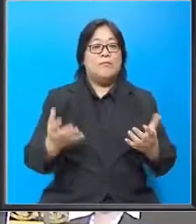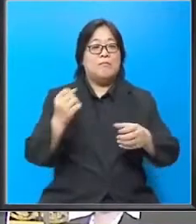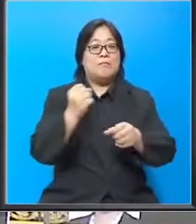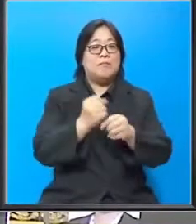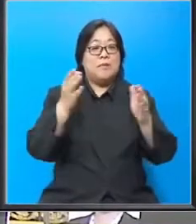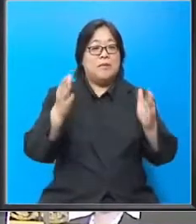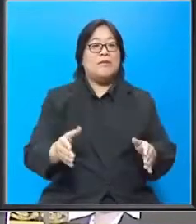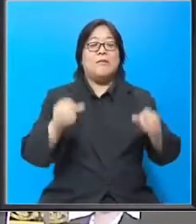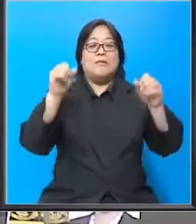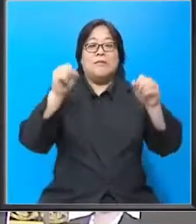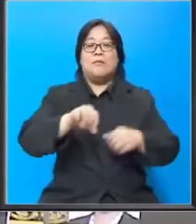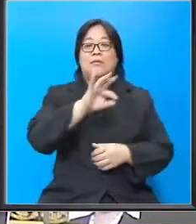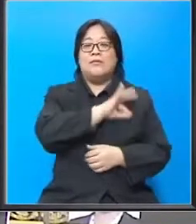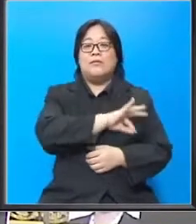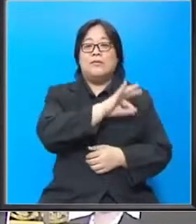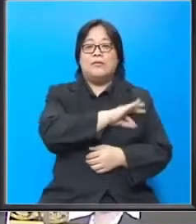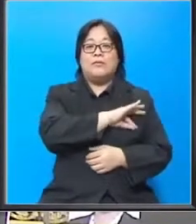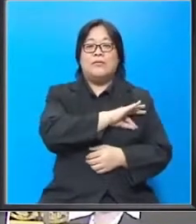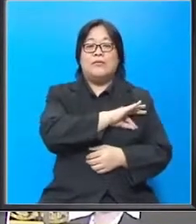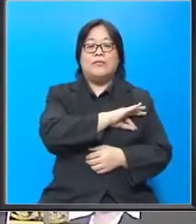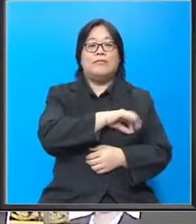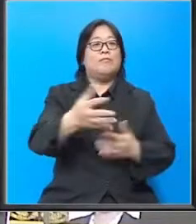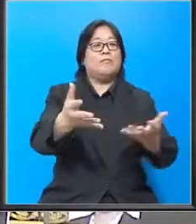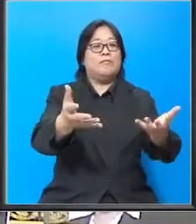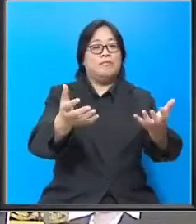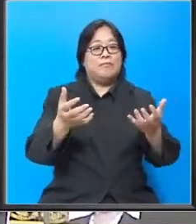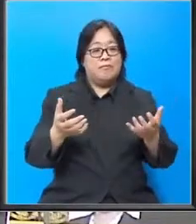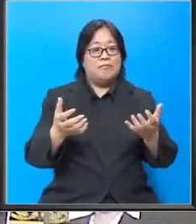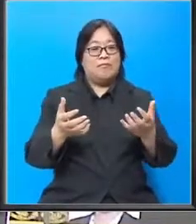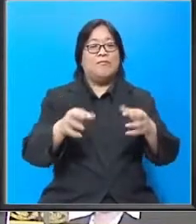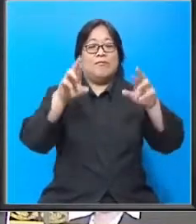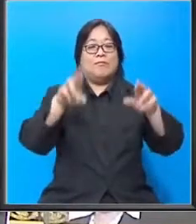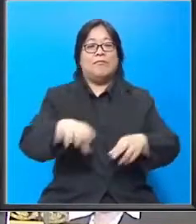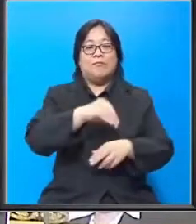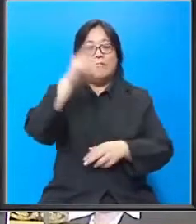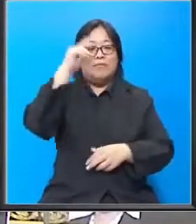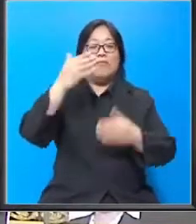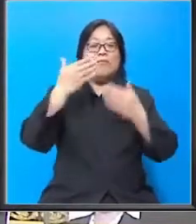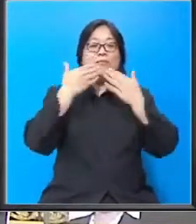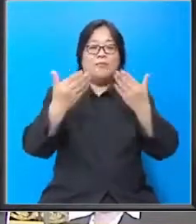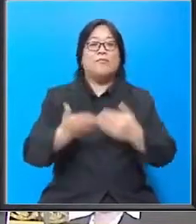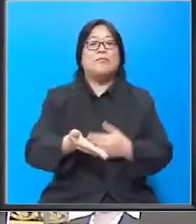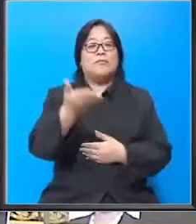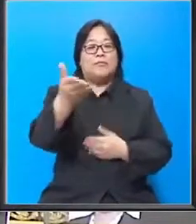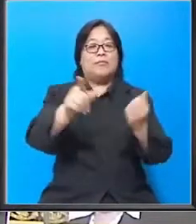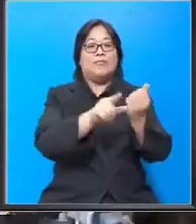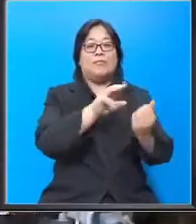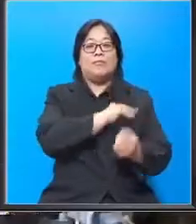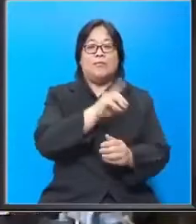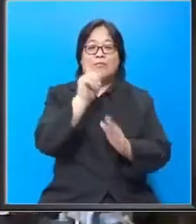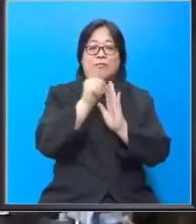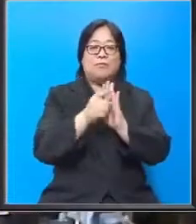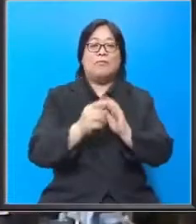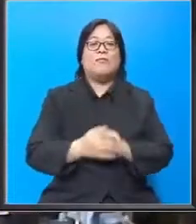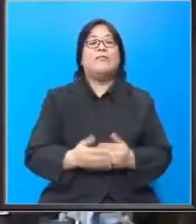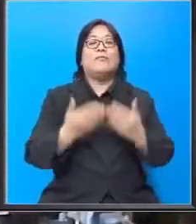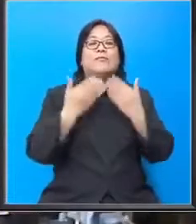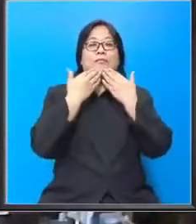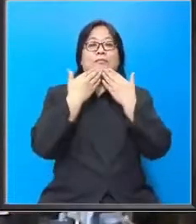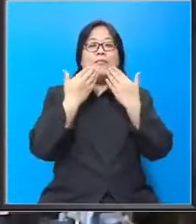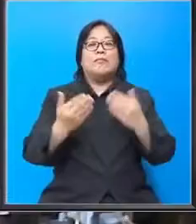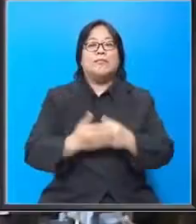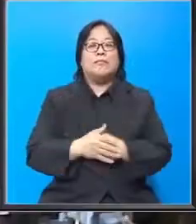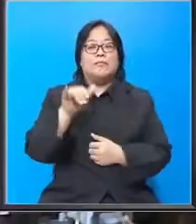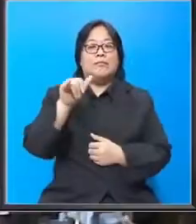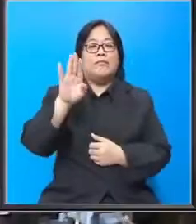pekerja-pekerja dapat memanfaat yang diinginkan oleh rakyat dan kerajaan termasuk pihak MNC satunya Makasih